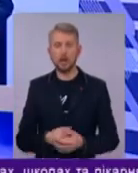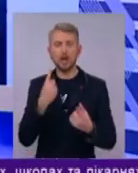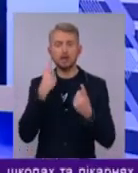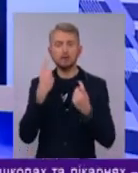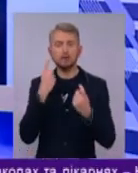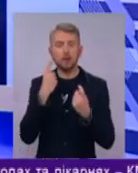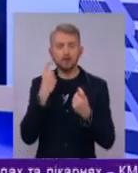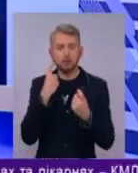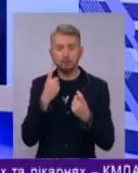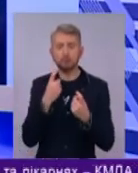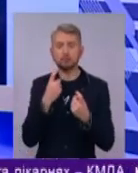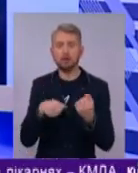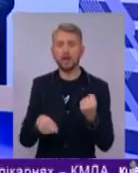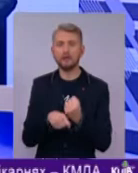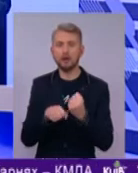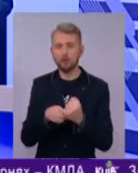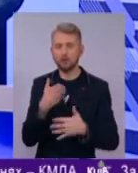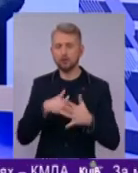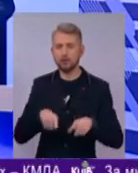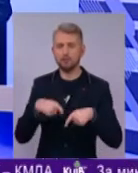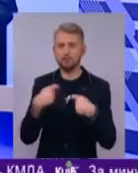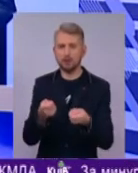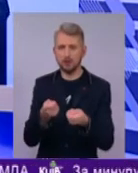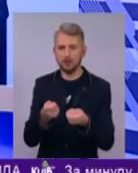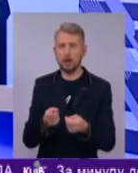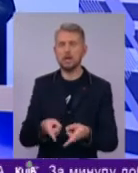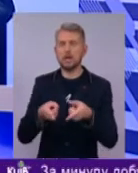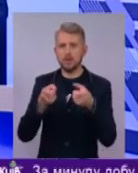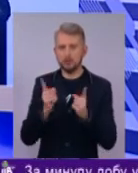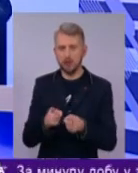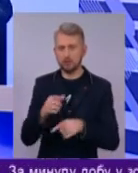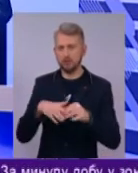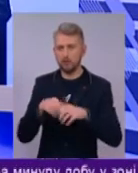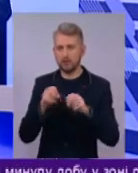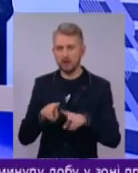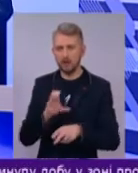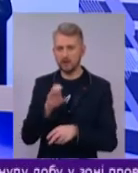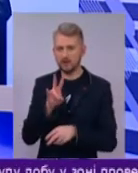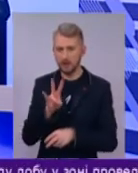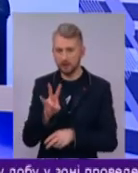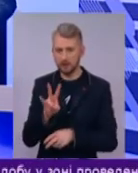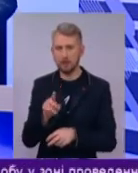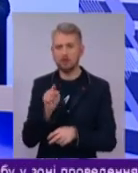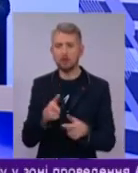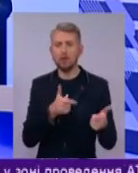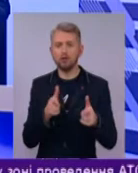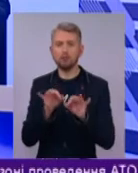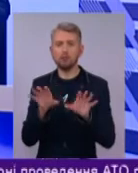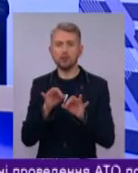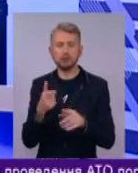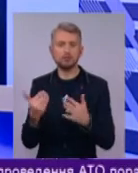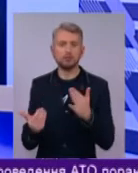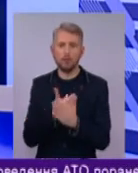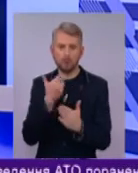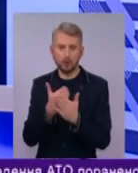Інформаційну естафету із задоволенням передаю до рук справжніх професіоналів. СТН готові поділитися найсвіжішою